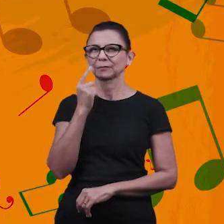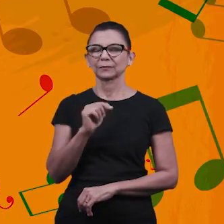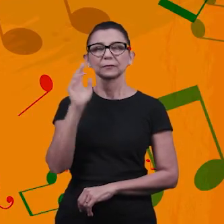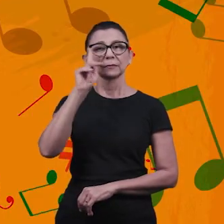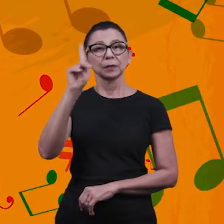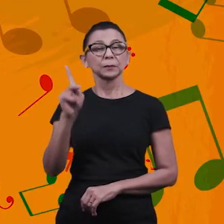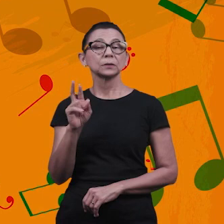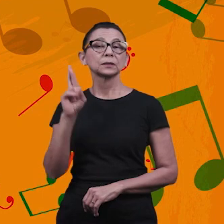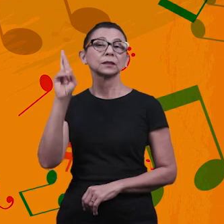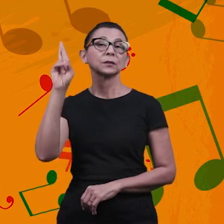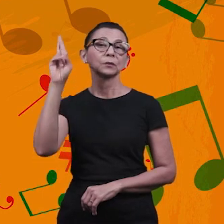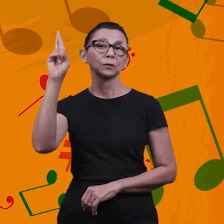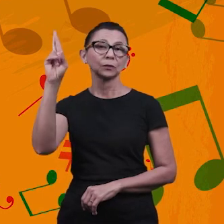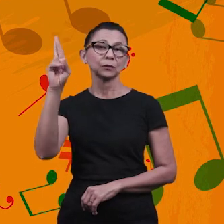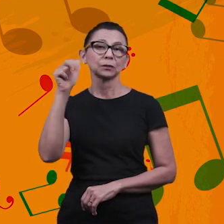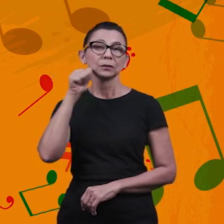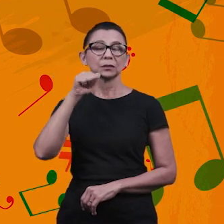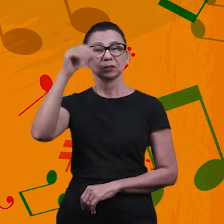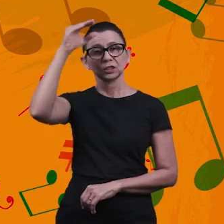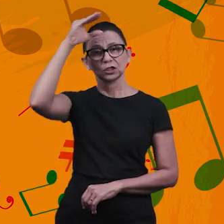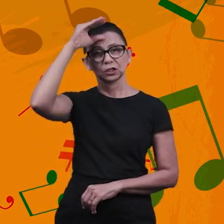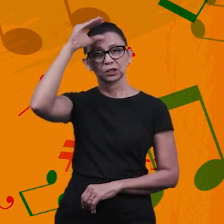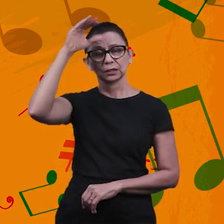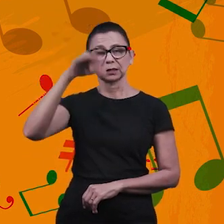Seigneur et Tata Janaïne.